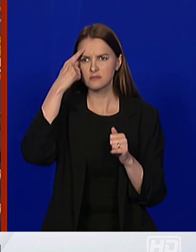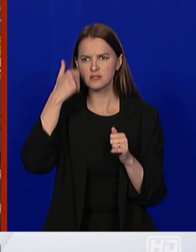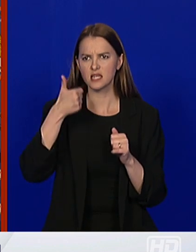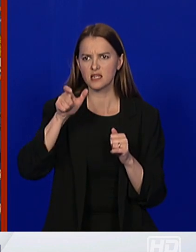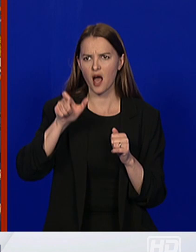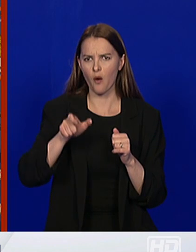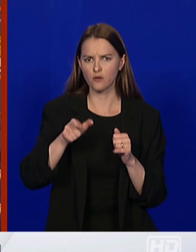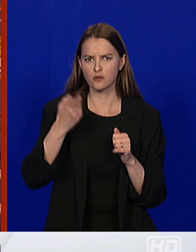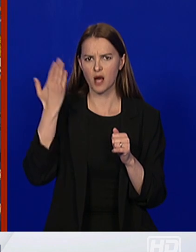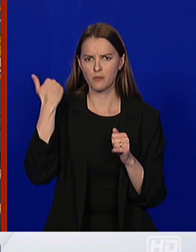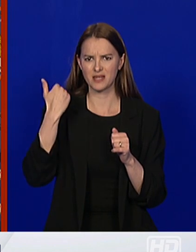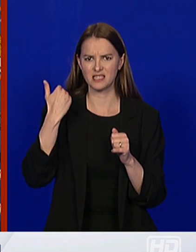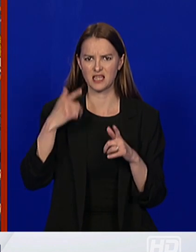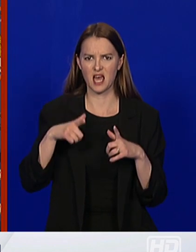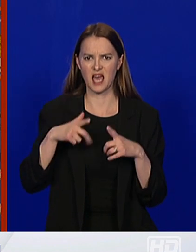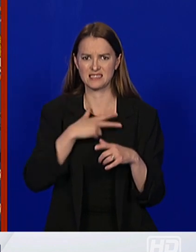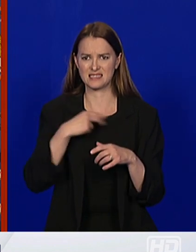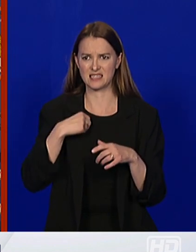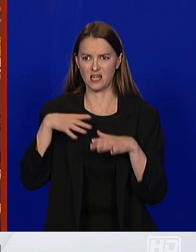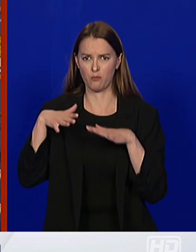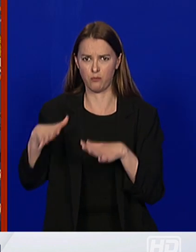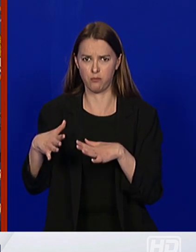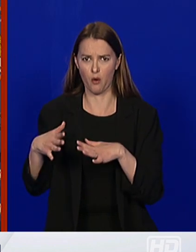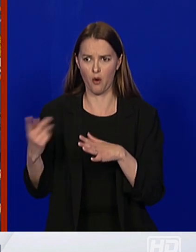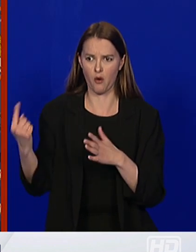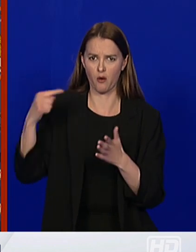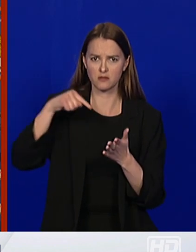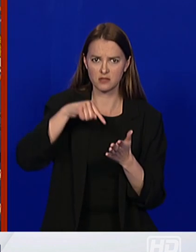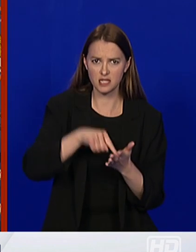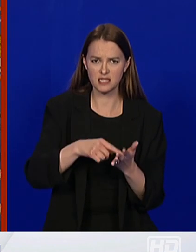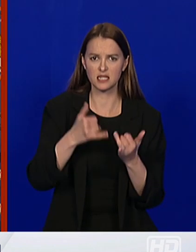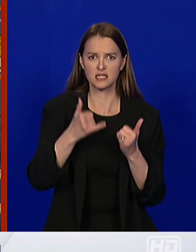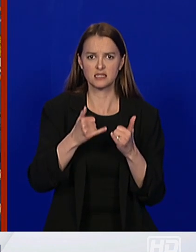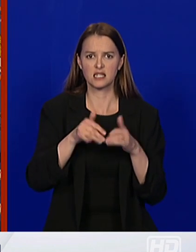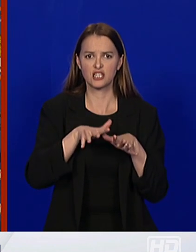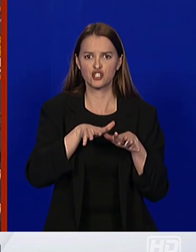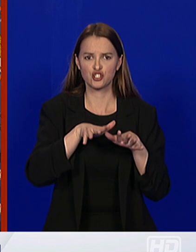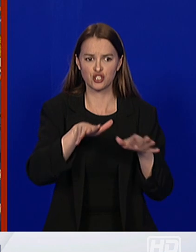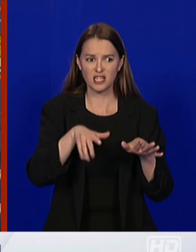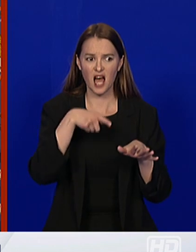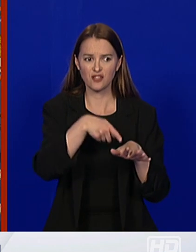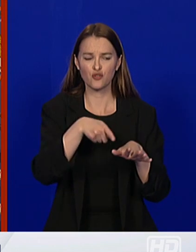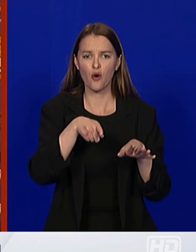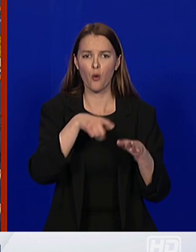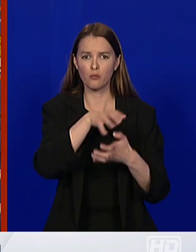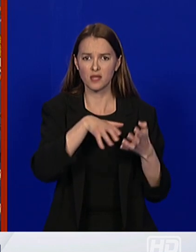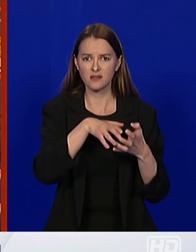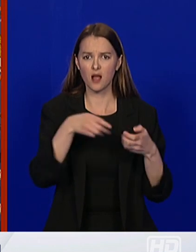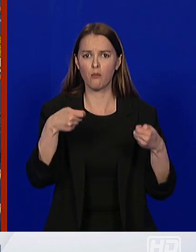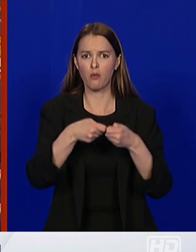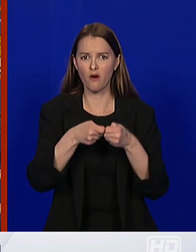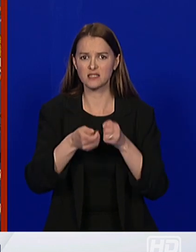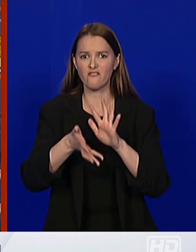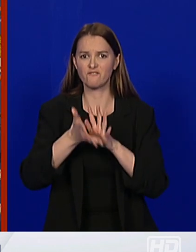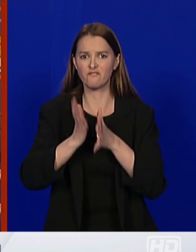u Zagrebu, se infekt raširio u dvije obitelji s kojom je povezana i vatrogasna zajednica. Međutim, to je sve